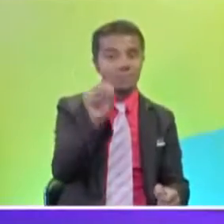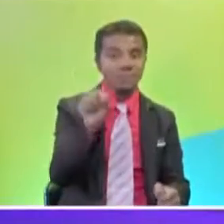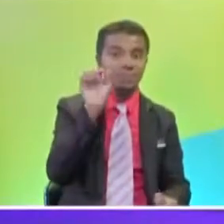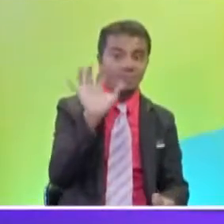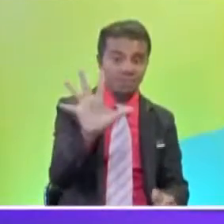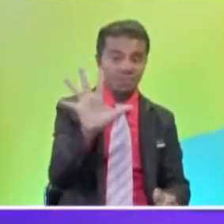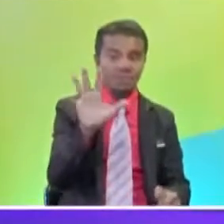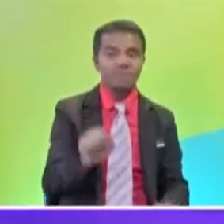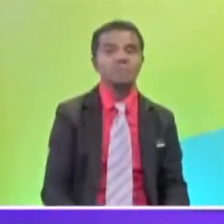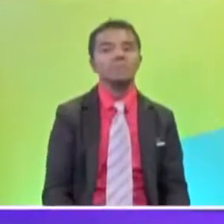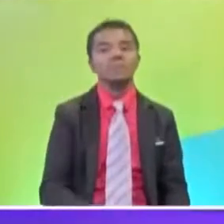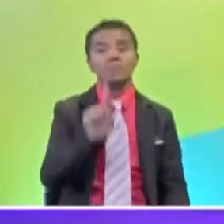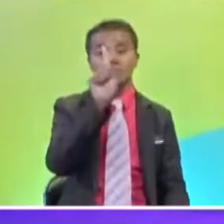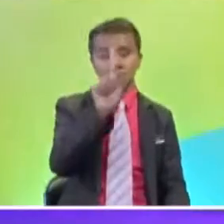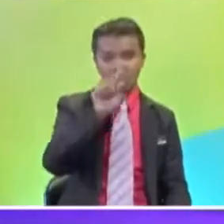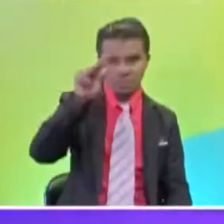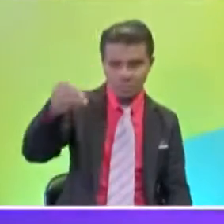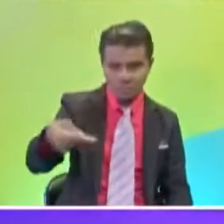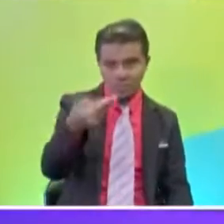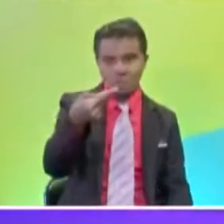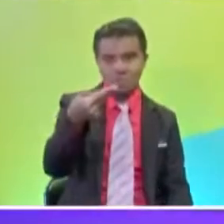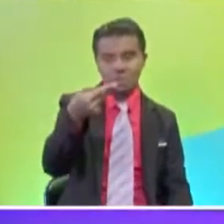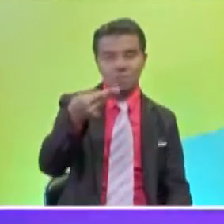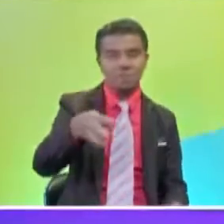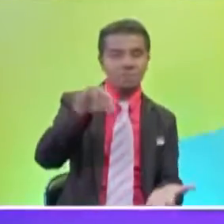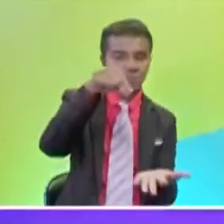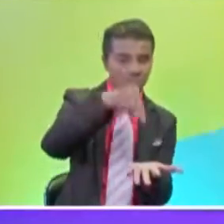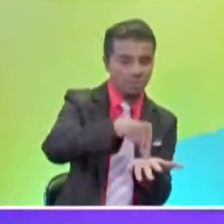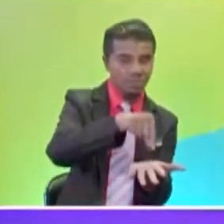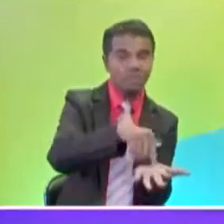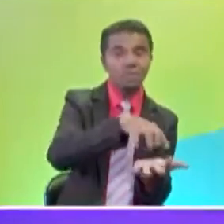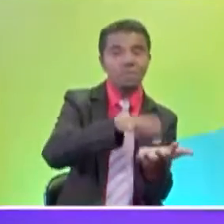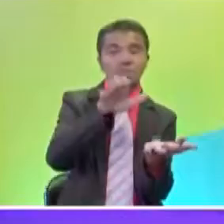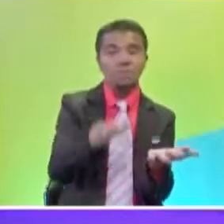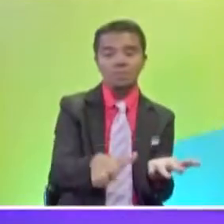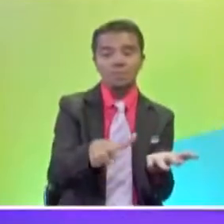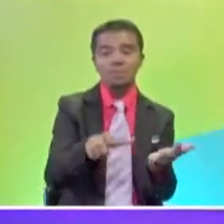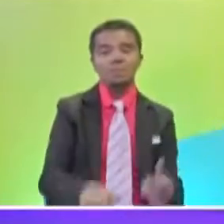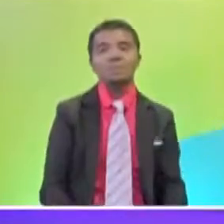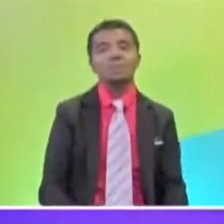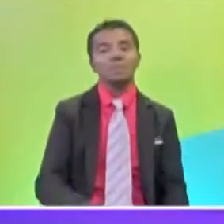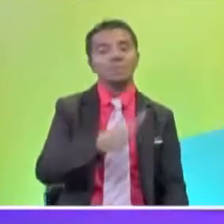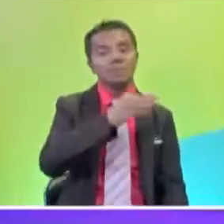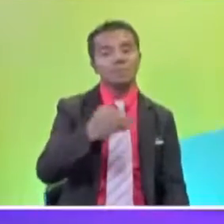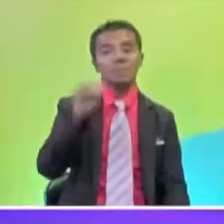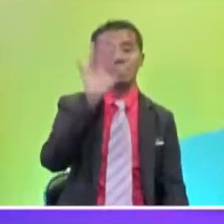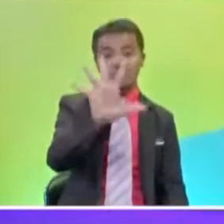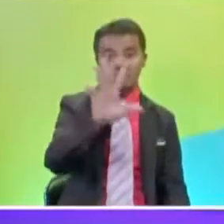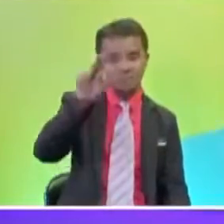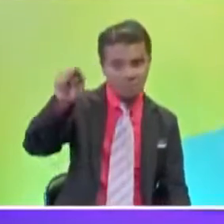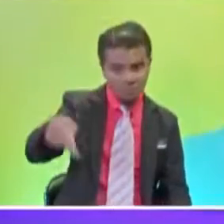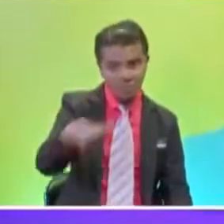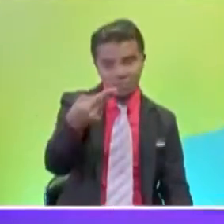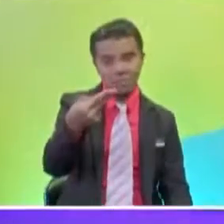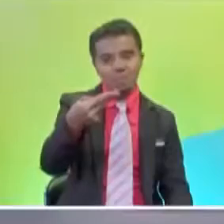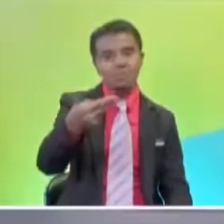adalah 1 sudu biji benih cili, ya, cikgu? Betul. Cili. Cili. Dan 5 sudu pasir.